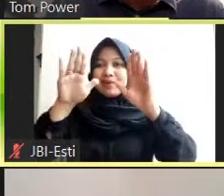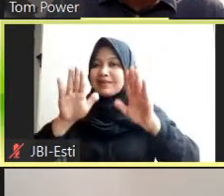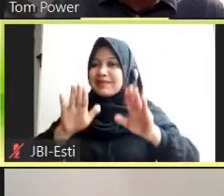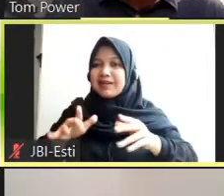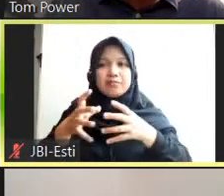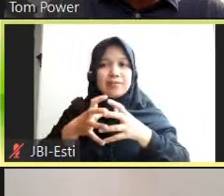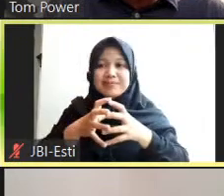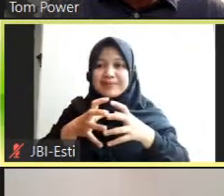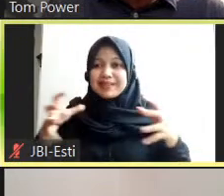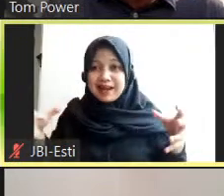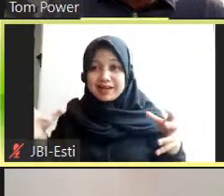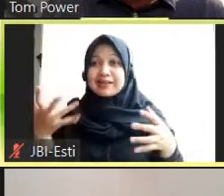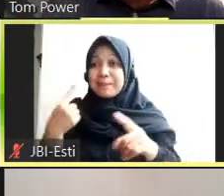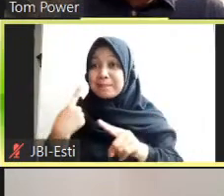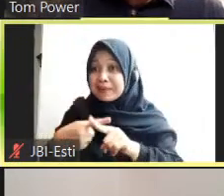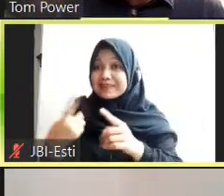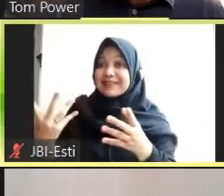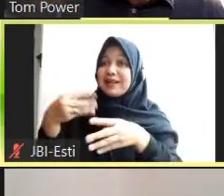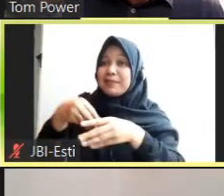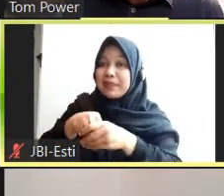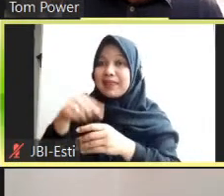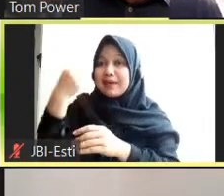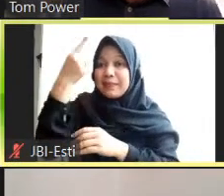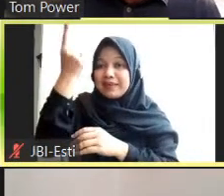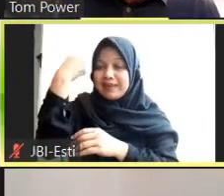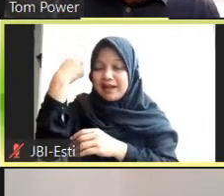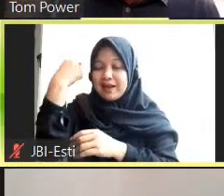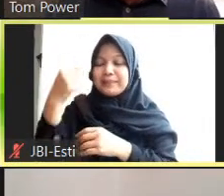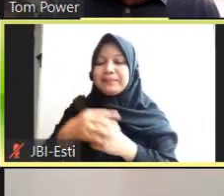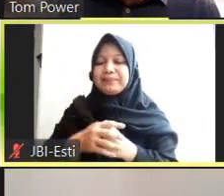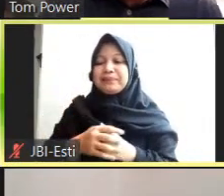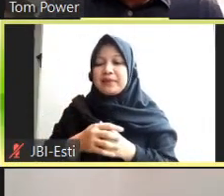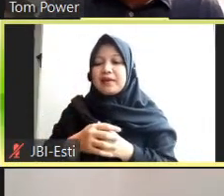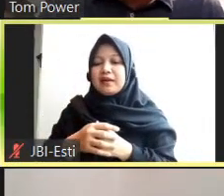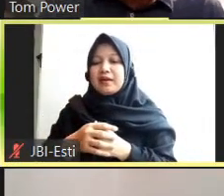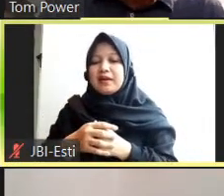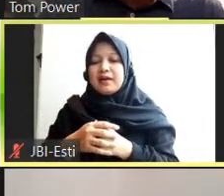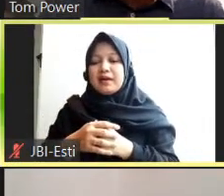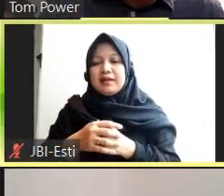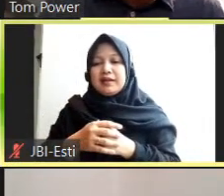kenegaraan. Dan di samping itu, media yang mengkritisi pemerintah